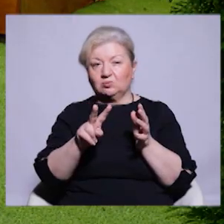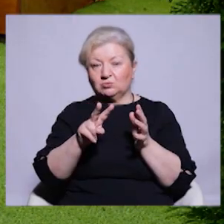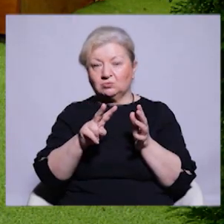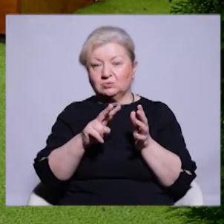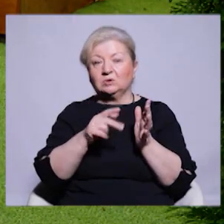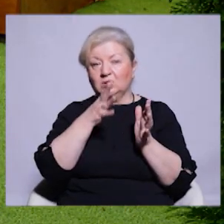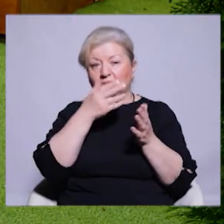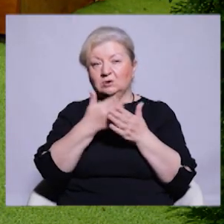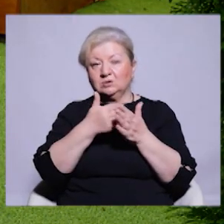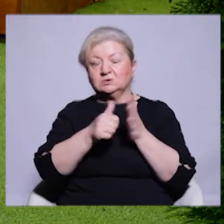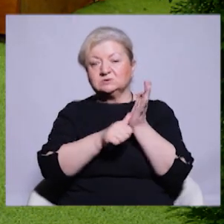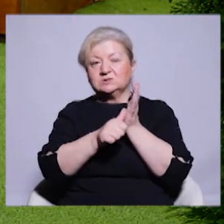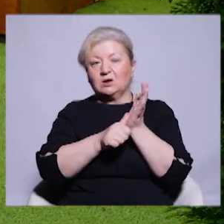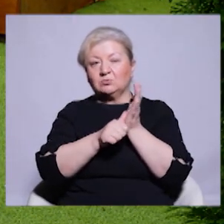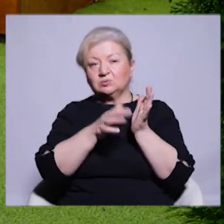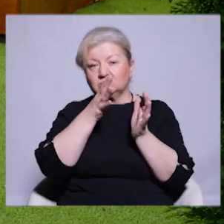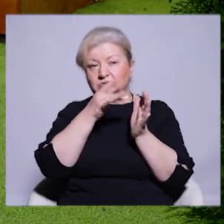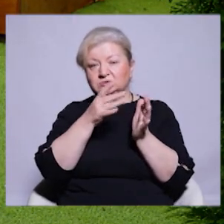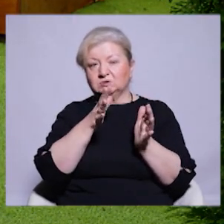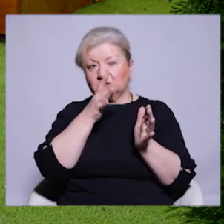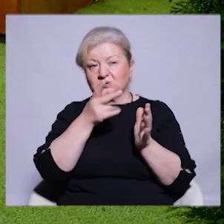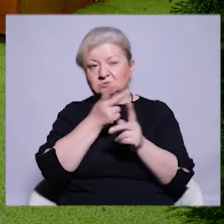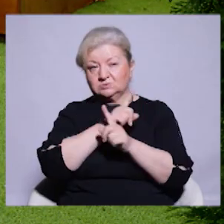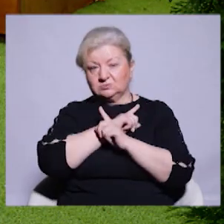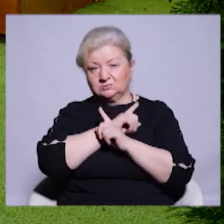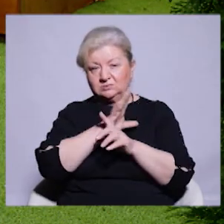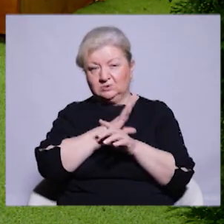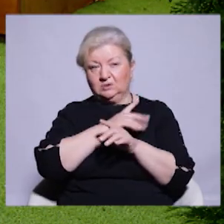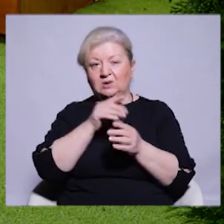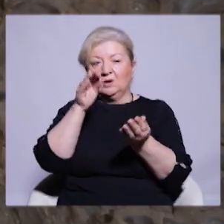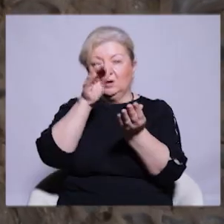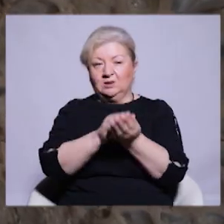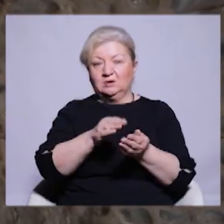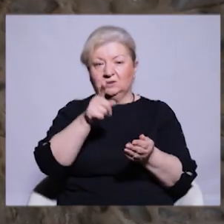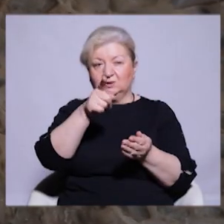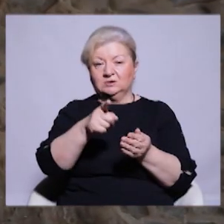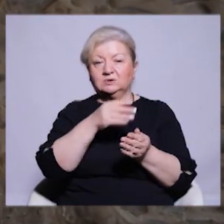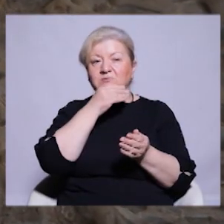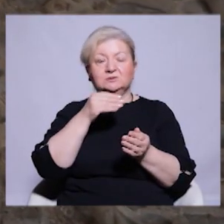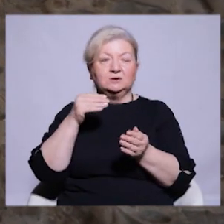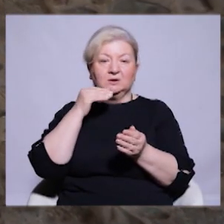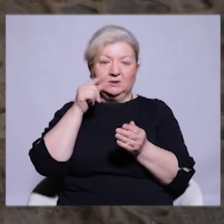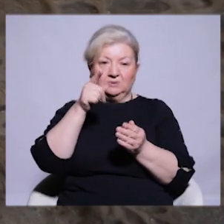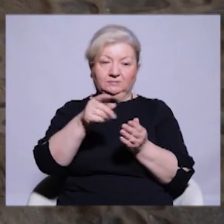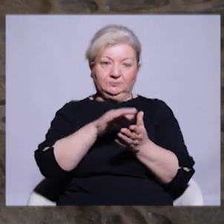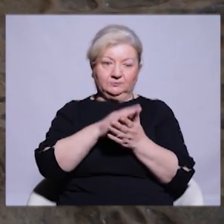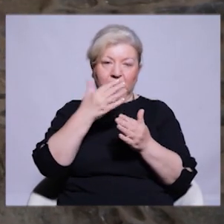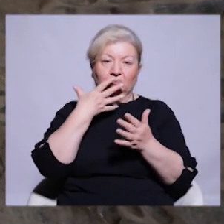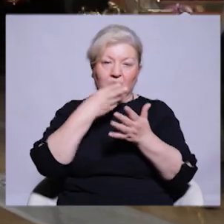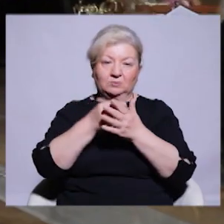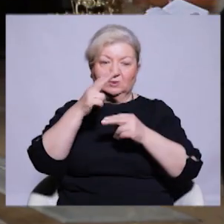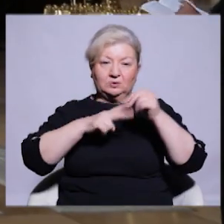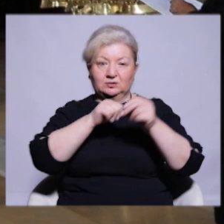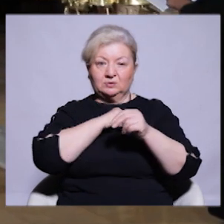მივიღებთ 60. ანუ ვახტანგ გორგასალი გარდაცვლილა 60 წლის ასაკში, დაკრძალულია სვეტი ცხოველში, მის მერვე